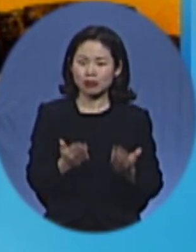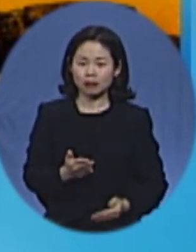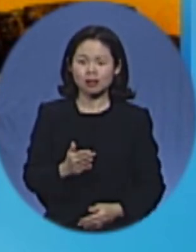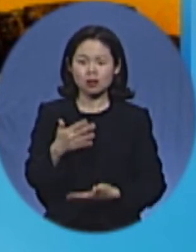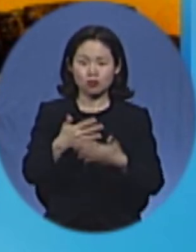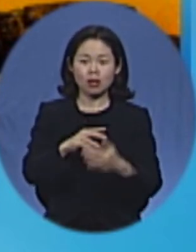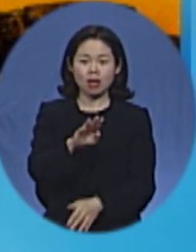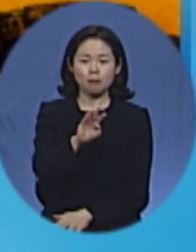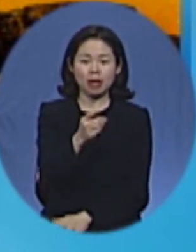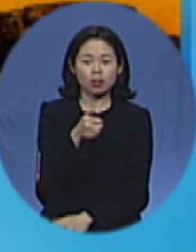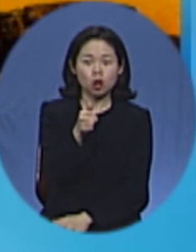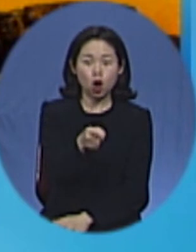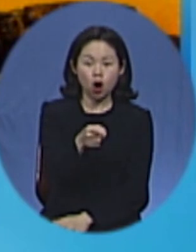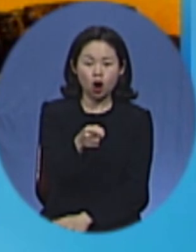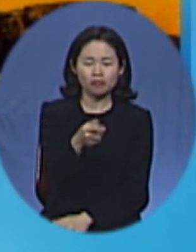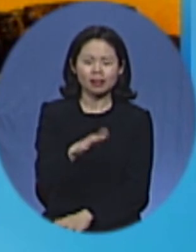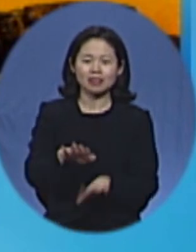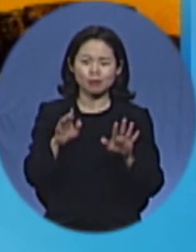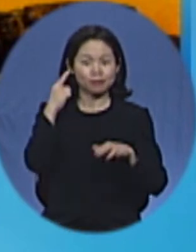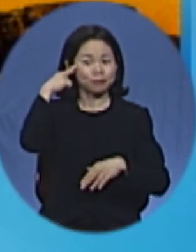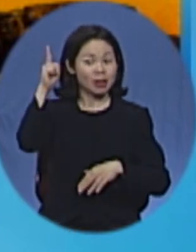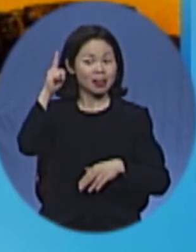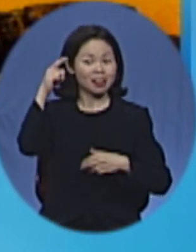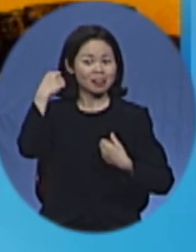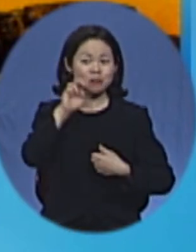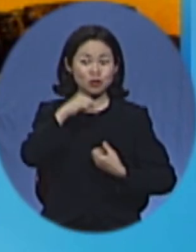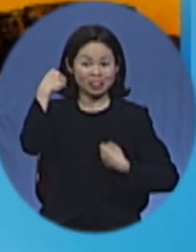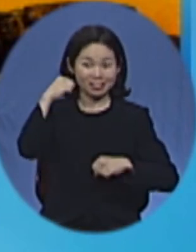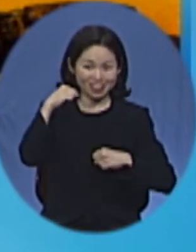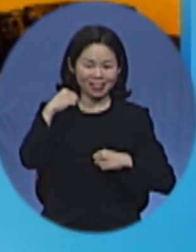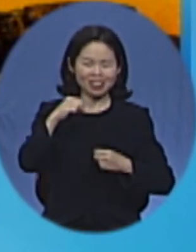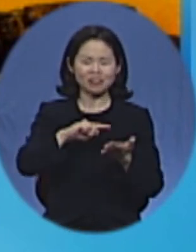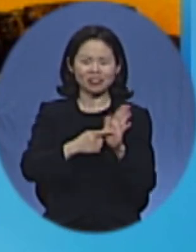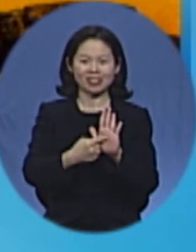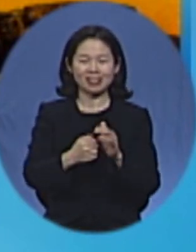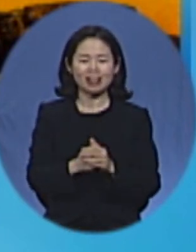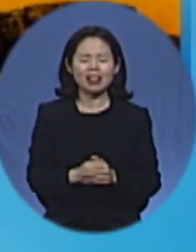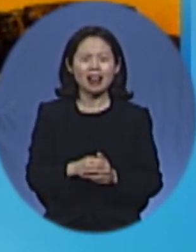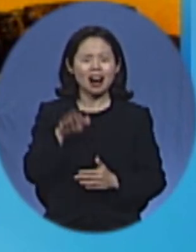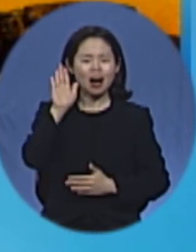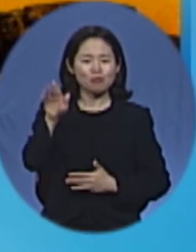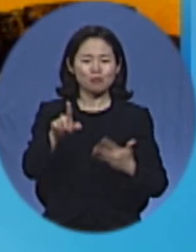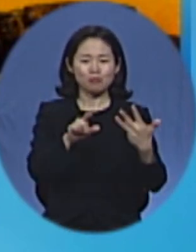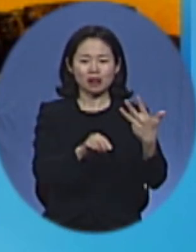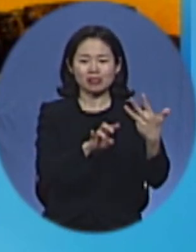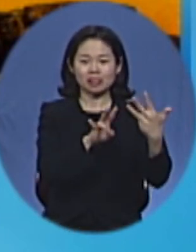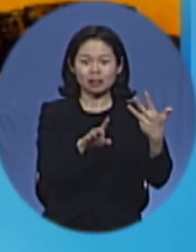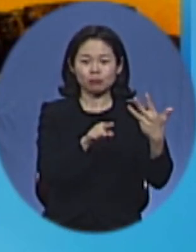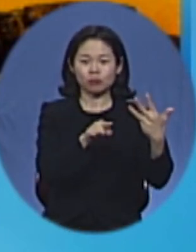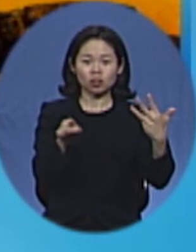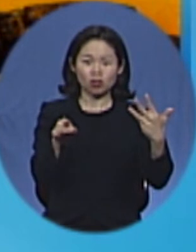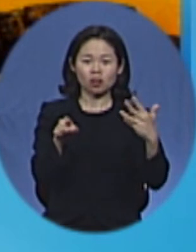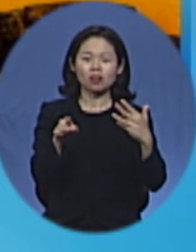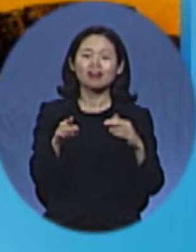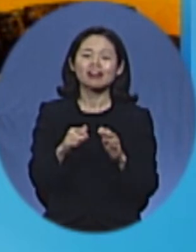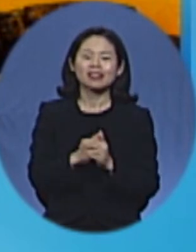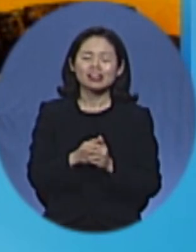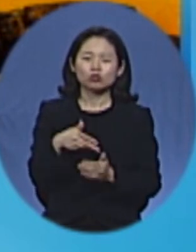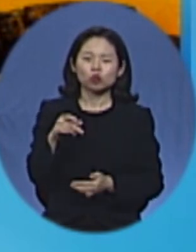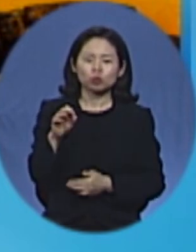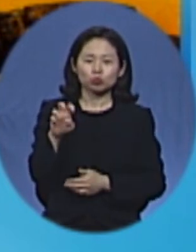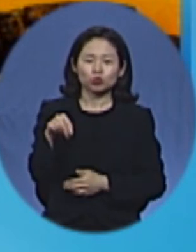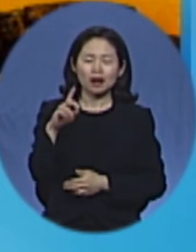허가 창작 뮤지컬로 관객들을 찾아옵니다. 오는 8월 24일부터